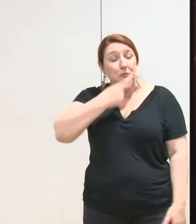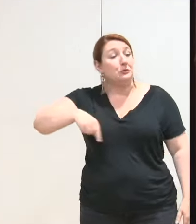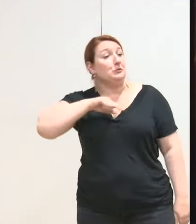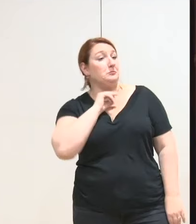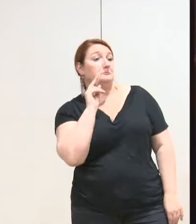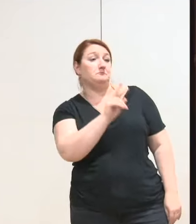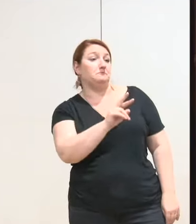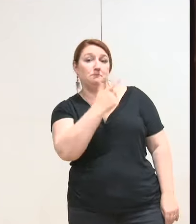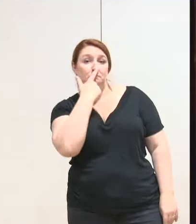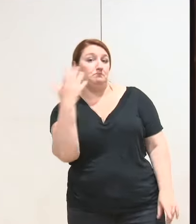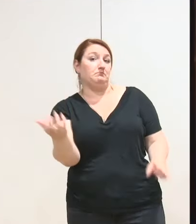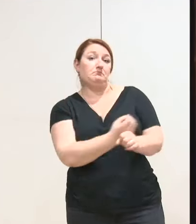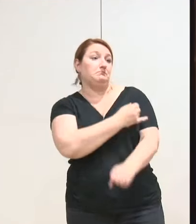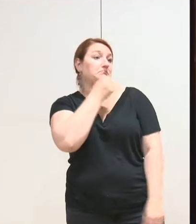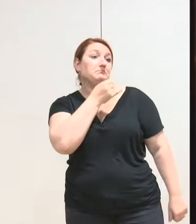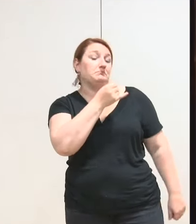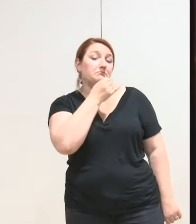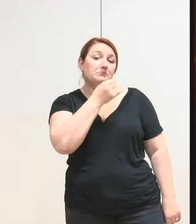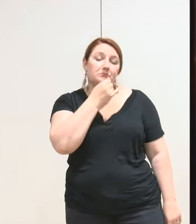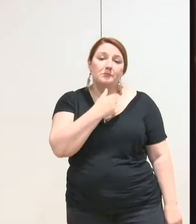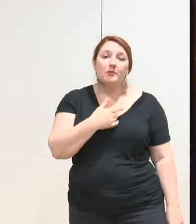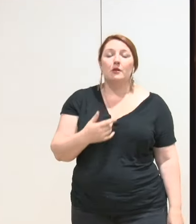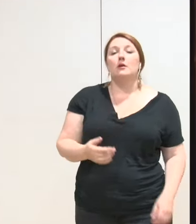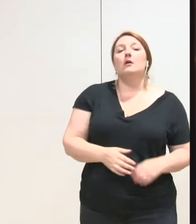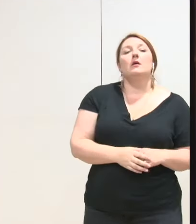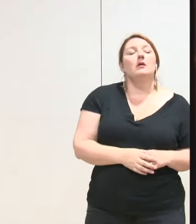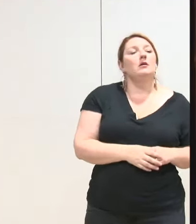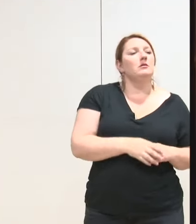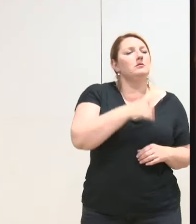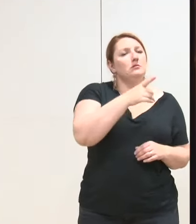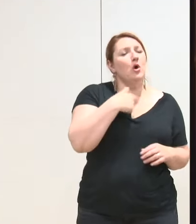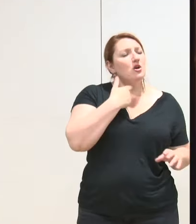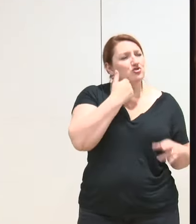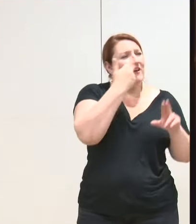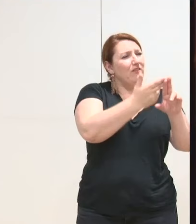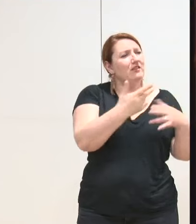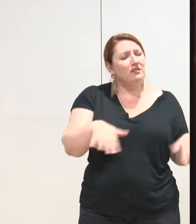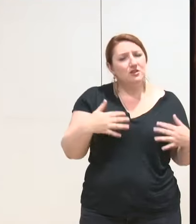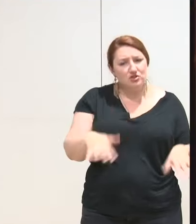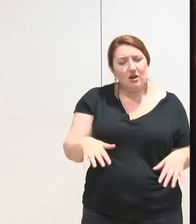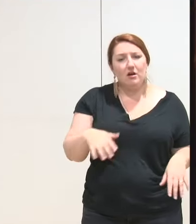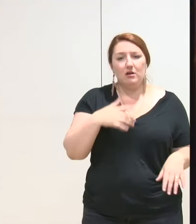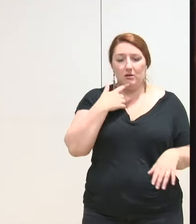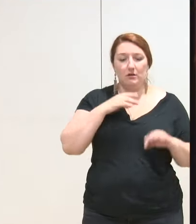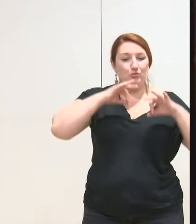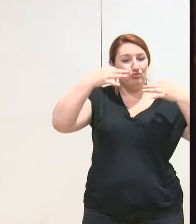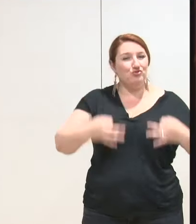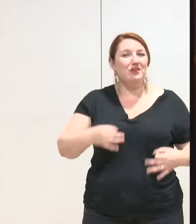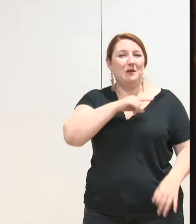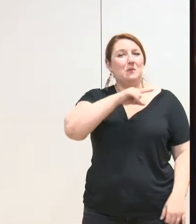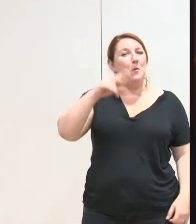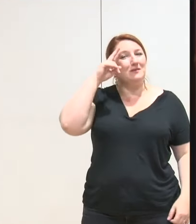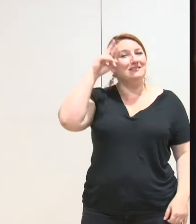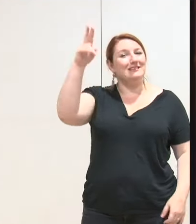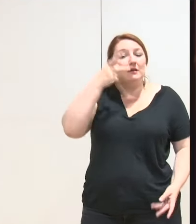on le voit vous aviez évoqué et je vous l'avais dit imprudemment un budget non sincère